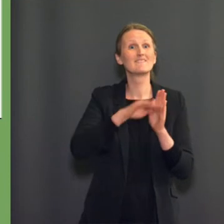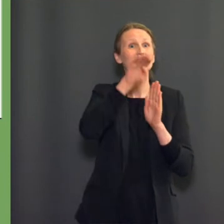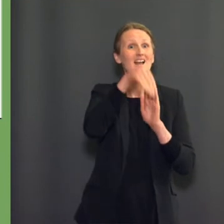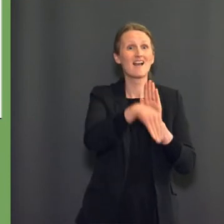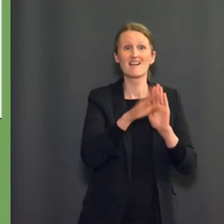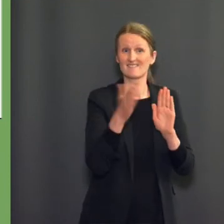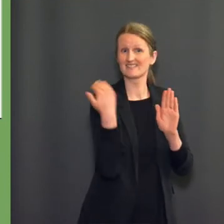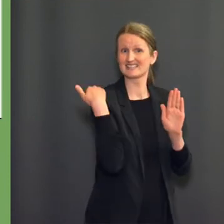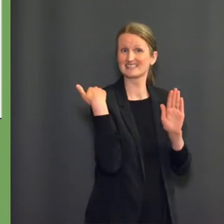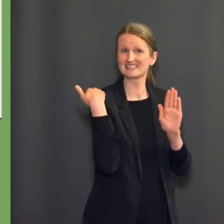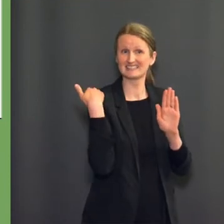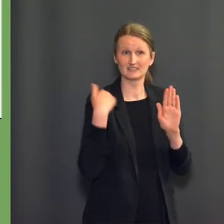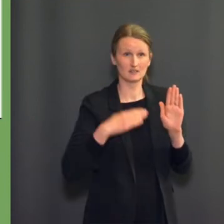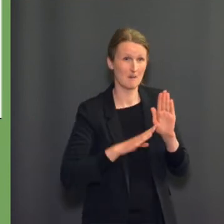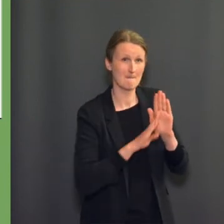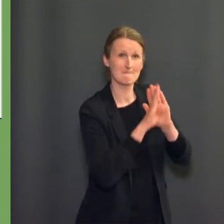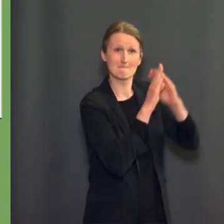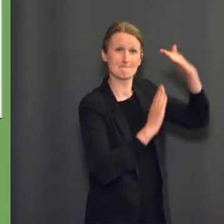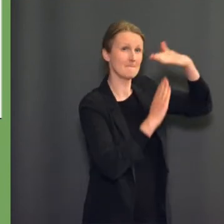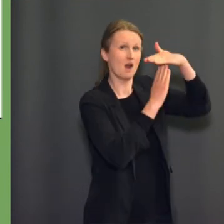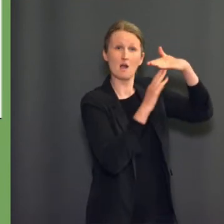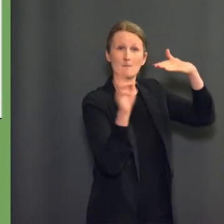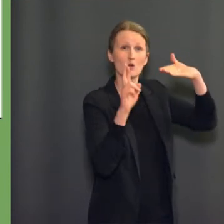mars, avec